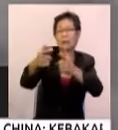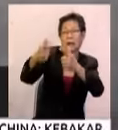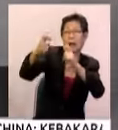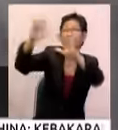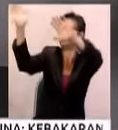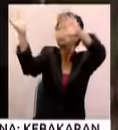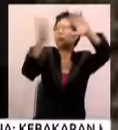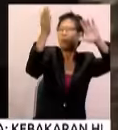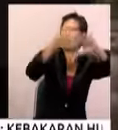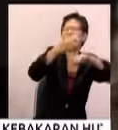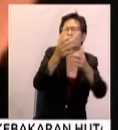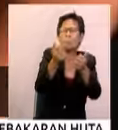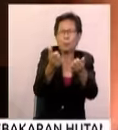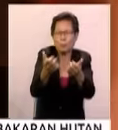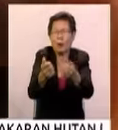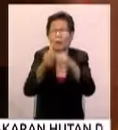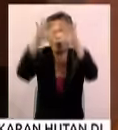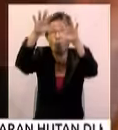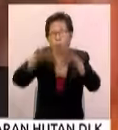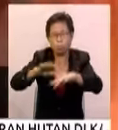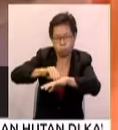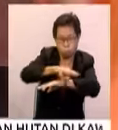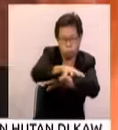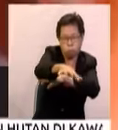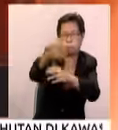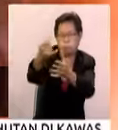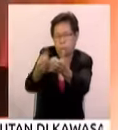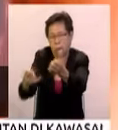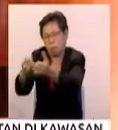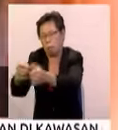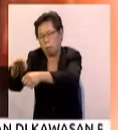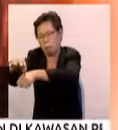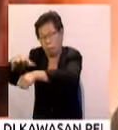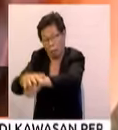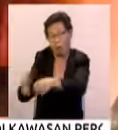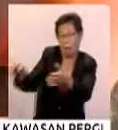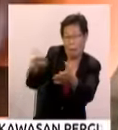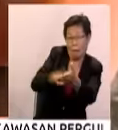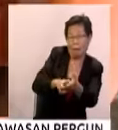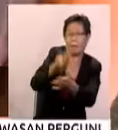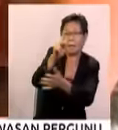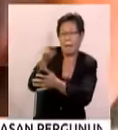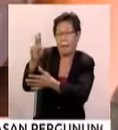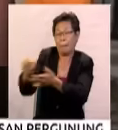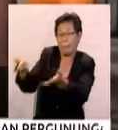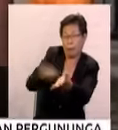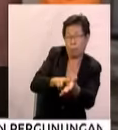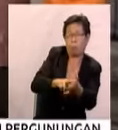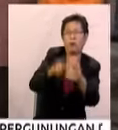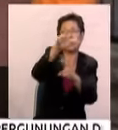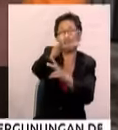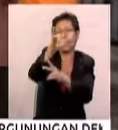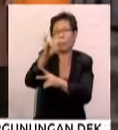angin, kelembapan dan taburan hujan yang mempengaruhi pembiakan Aedes. Berdasarkan laporan Kementerian Kesihatan, sebanyak